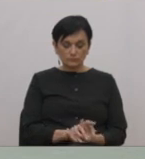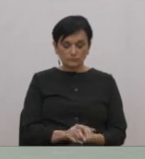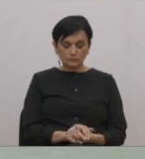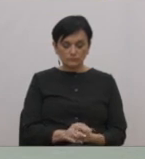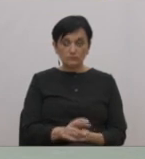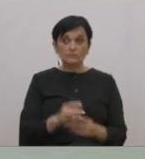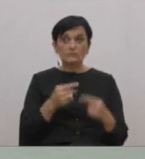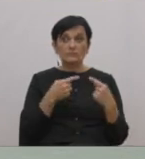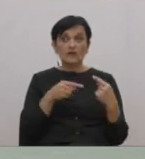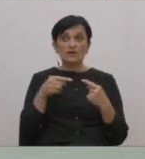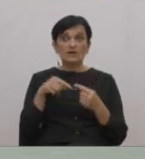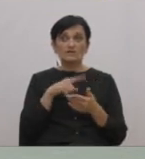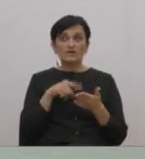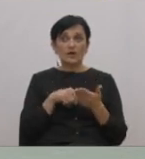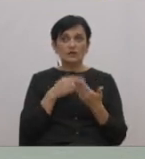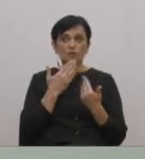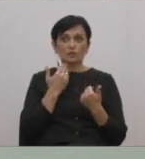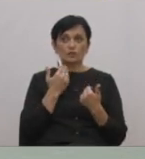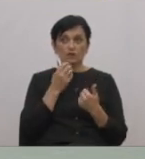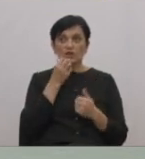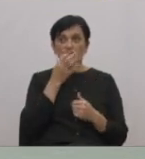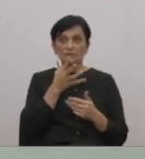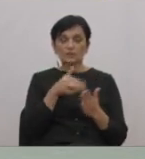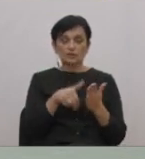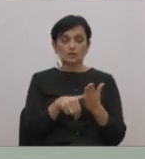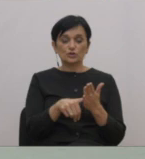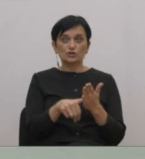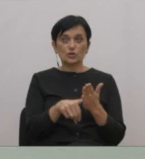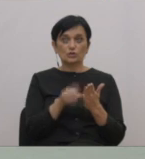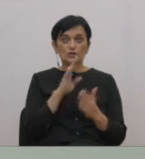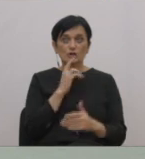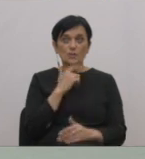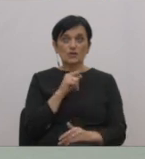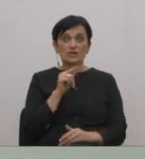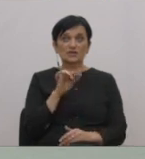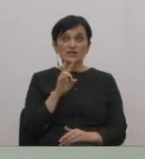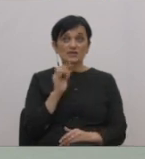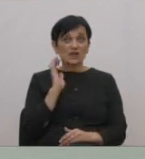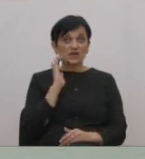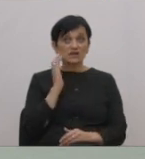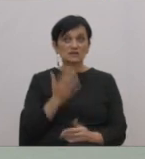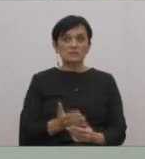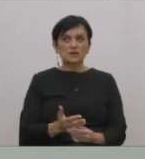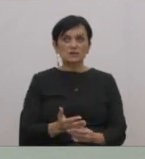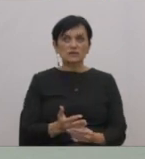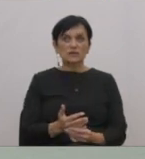Sva kitvebi. Arăs, Ivatun, ciaurtet, cabaton, tinas. Cabaton, tina, gismet.